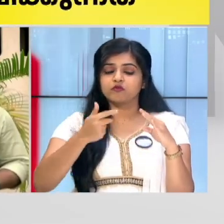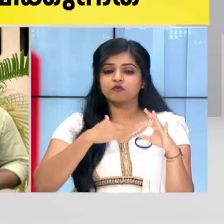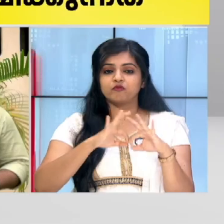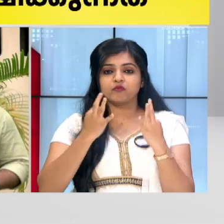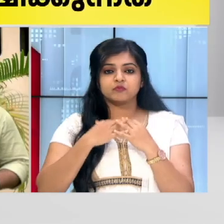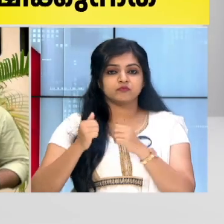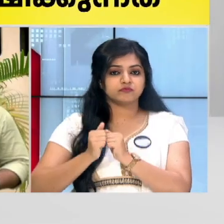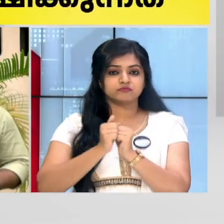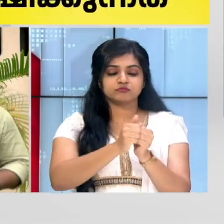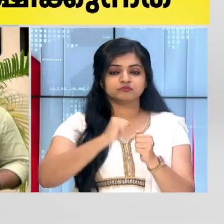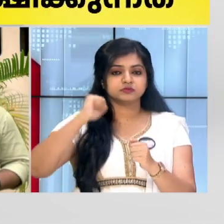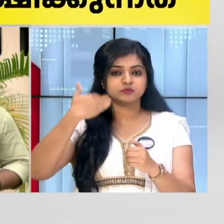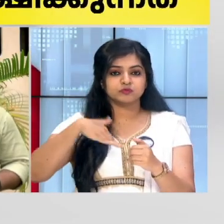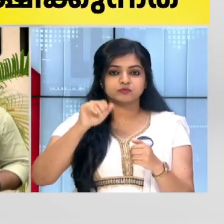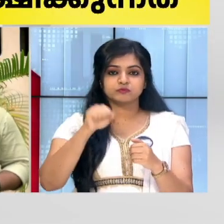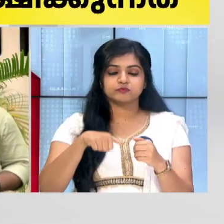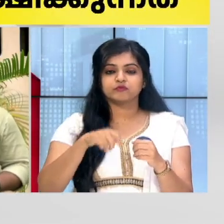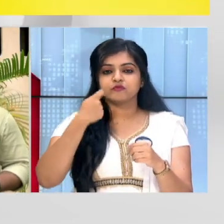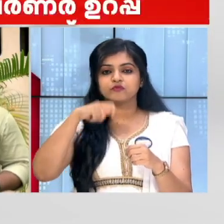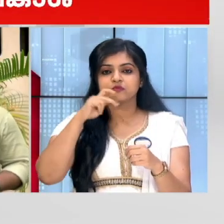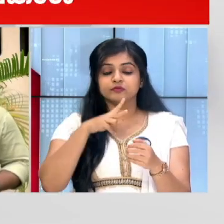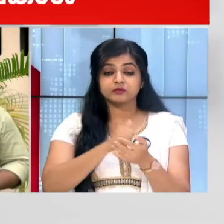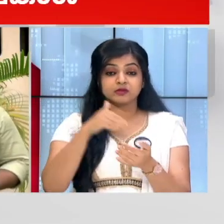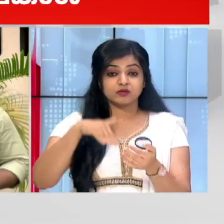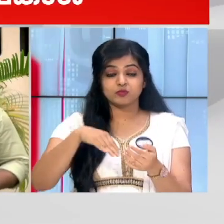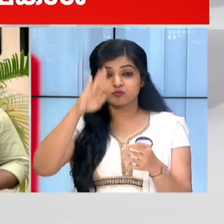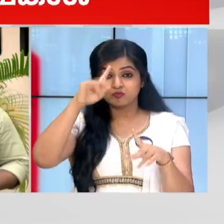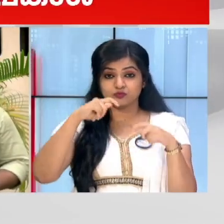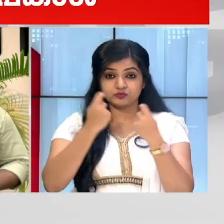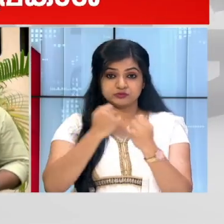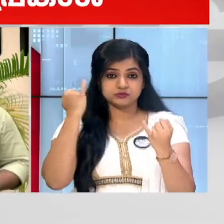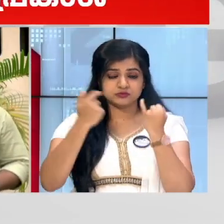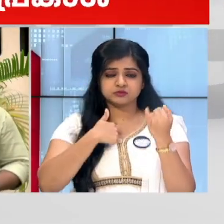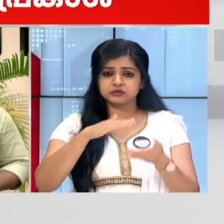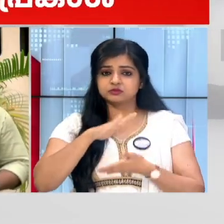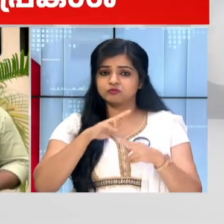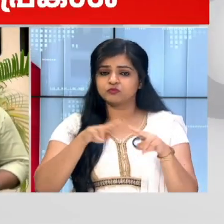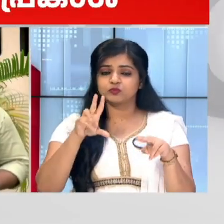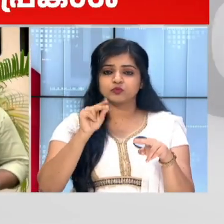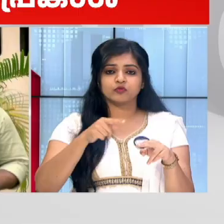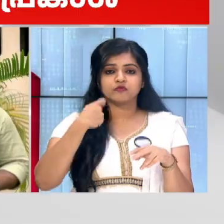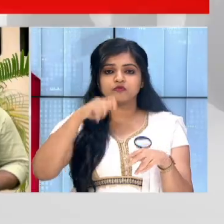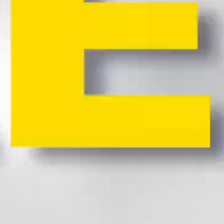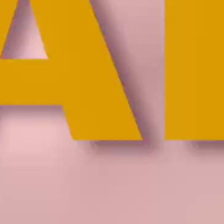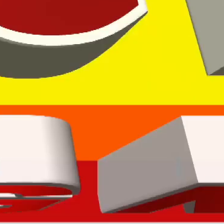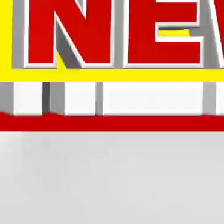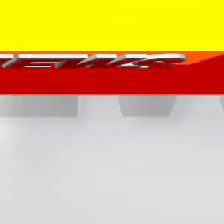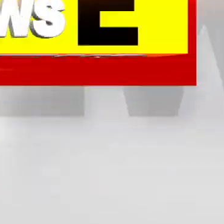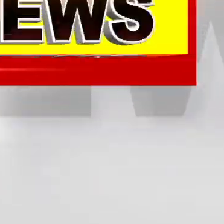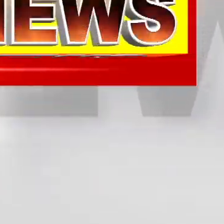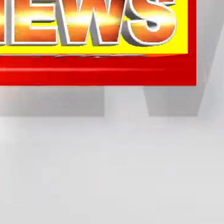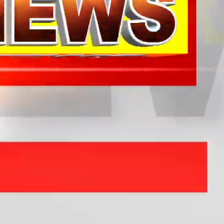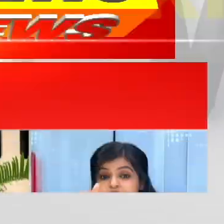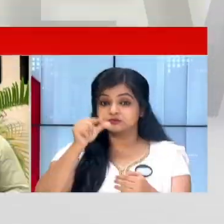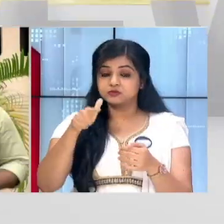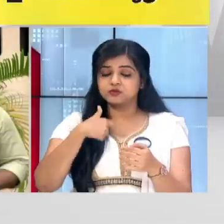എന്നാണ് അദ്ദേഹം പറയുന്നത്. നിലവിലെ പോലീസ് അന്വേഷണത്തിൽ തൃപ്തിയില്ല എന്നാണ് പിതാവ് ജയപ്രകാശ് വ്യക്തമാക്കുന്നത്. പക്ഷേ പോലീസ് ഉദ്യോഗസ്ഥരിൽ